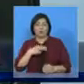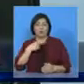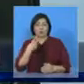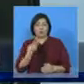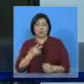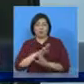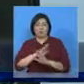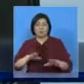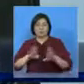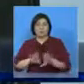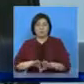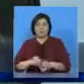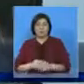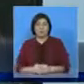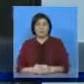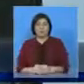болған.